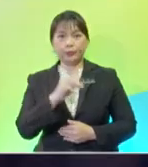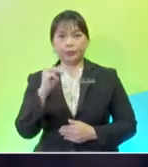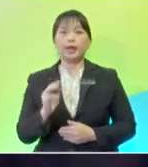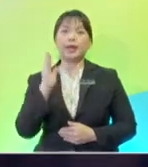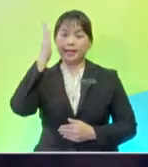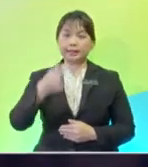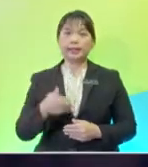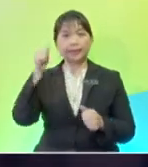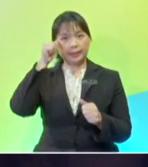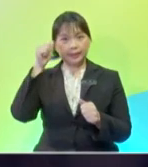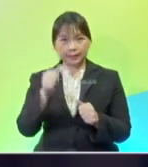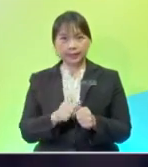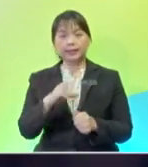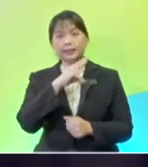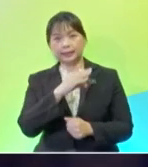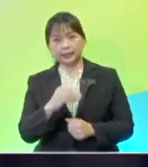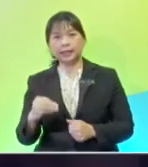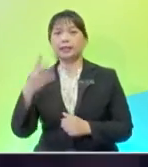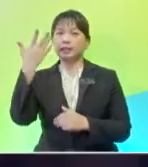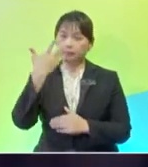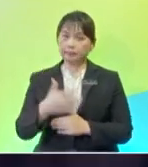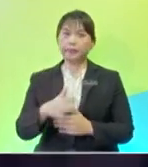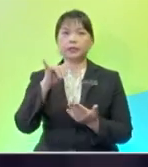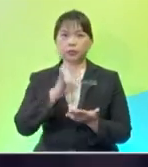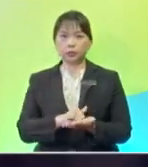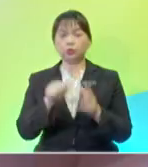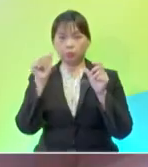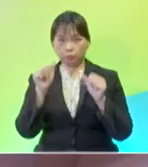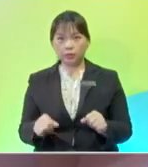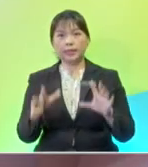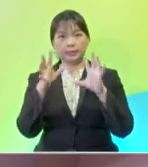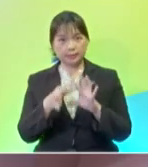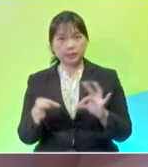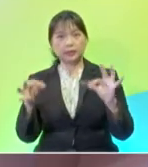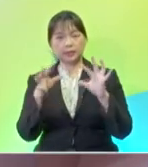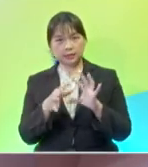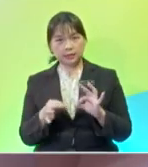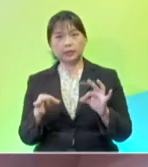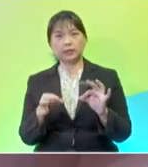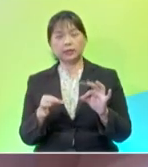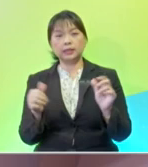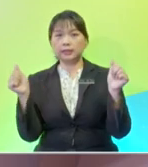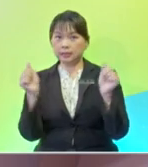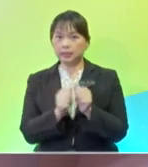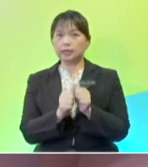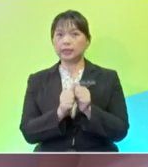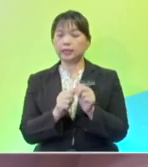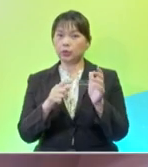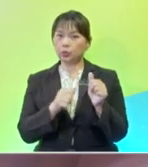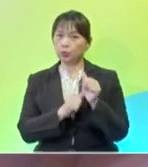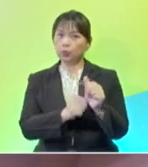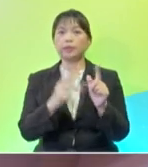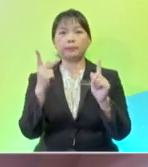dan seterusnya Ah boleh cerita berpadukan gambar oke